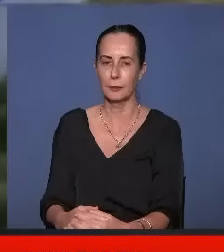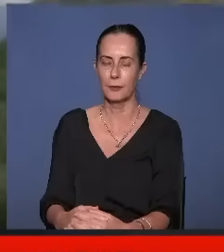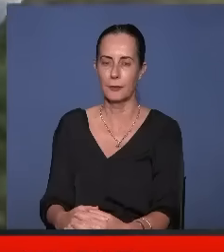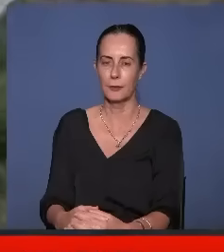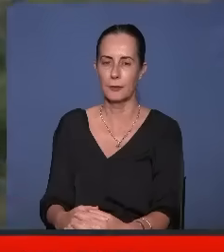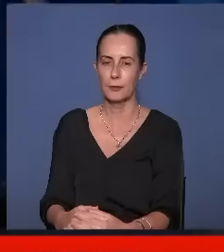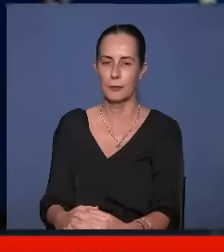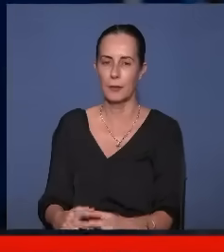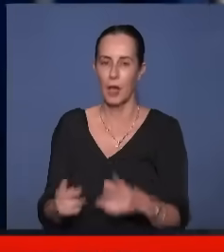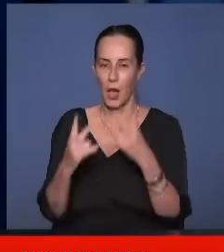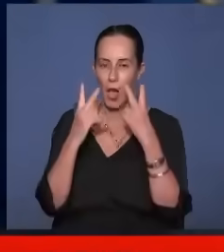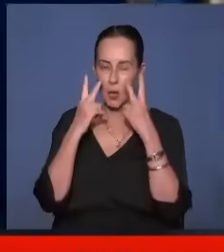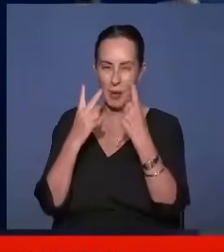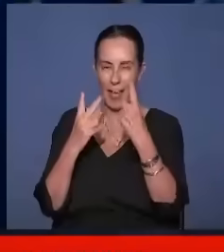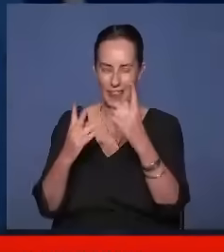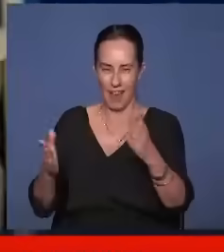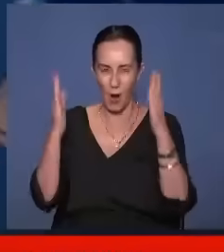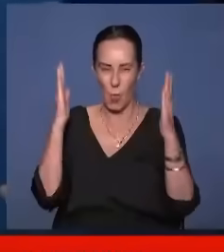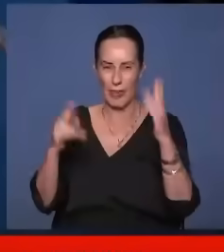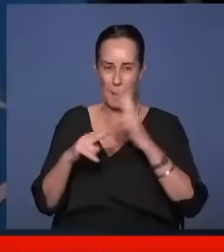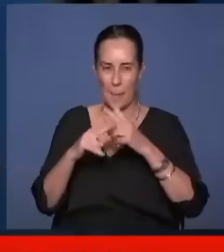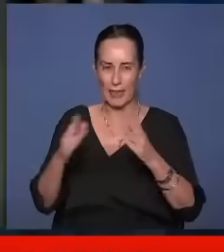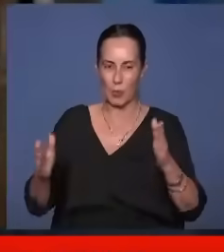אתם רואים פה את אחד מהקונטיינרים